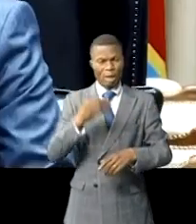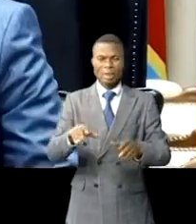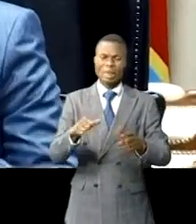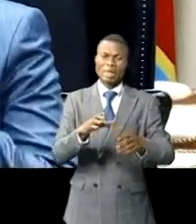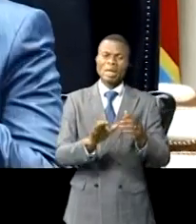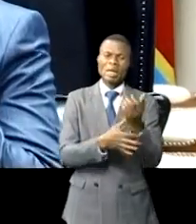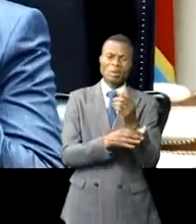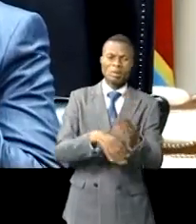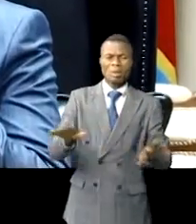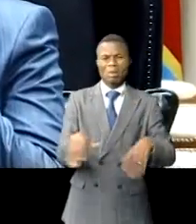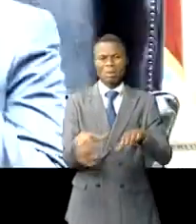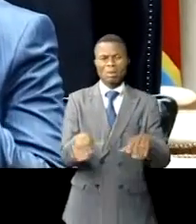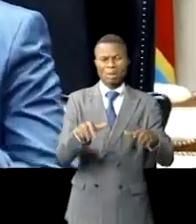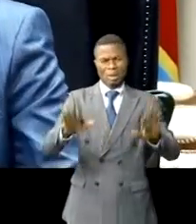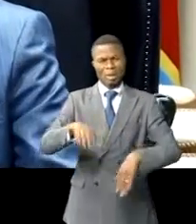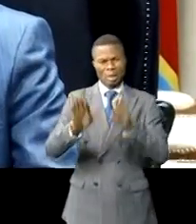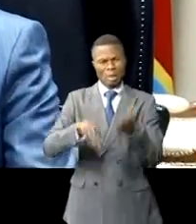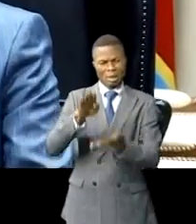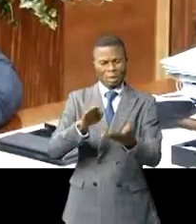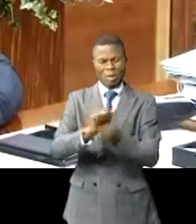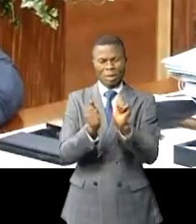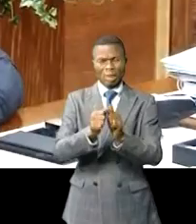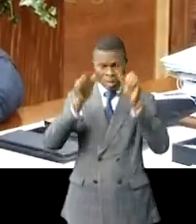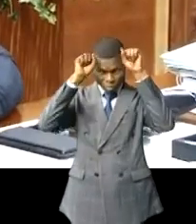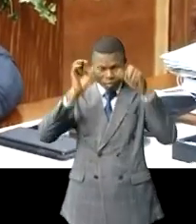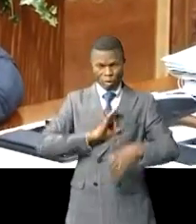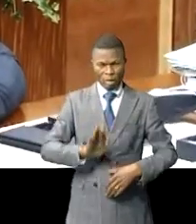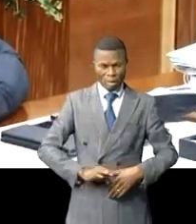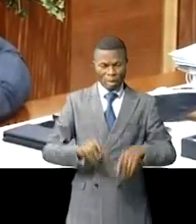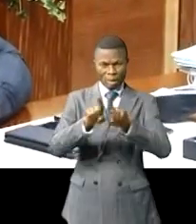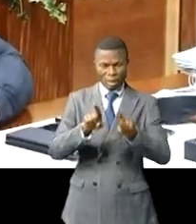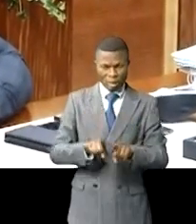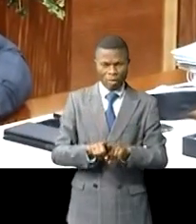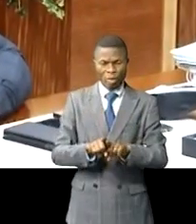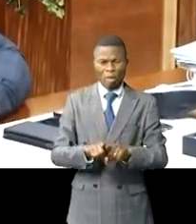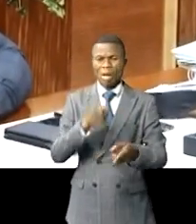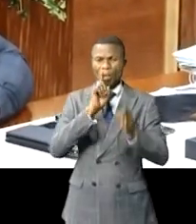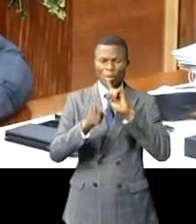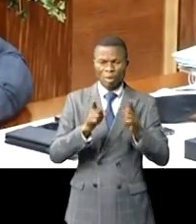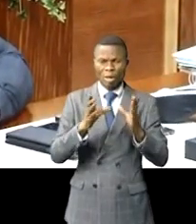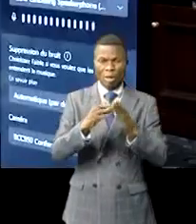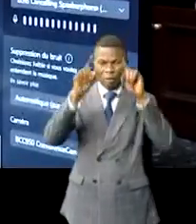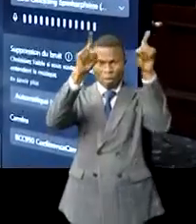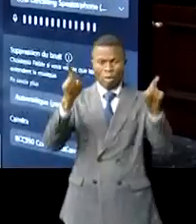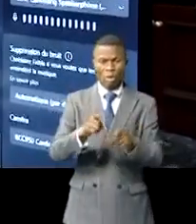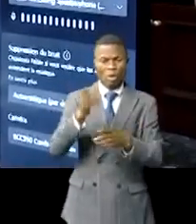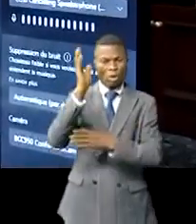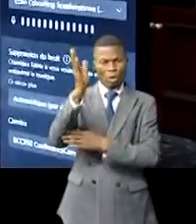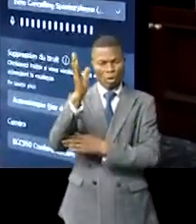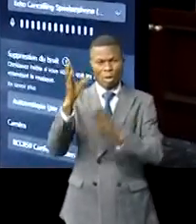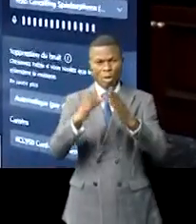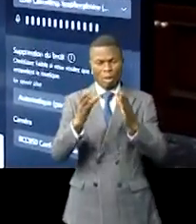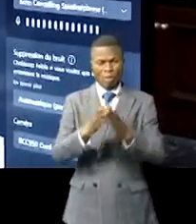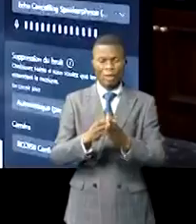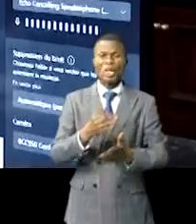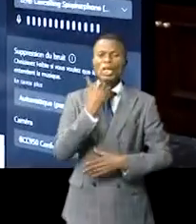de fond au cours de l'entretien que le président de la République, Félix-Antoine Tshisekedi Tshilombo, a eu par visioconférence avec Bill